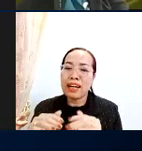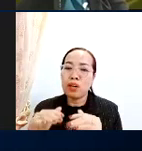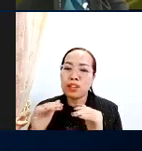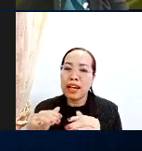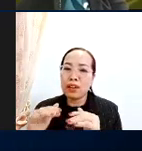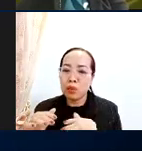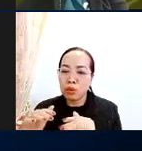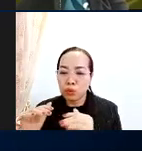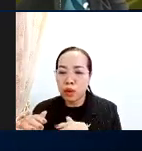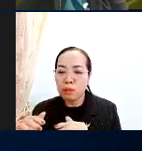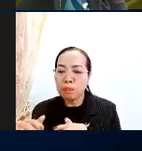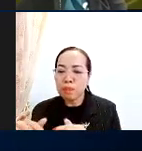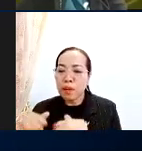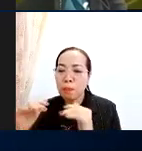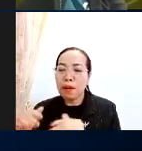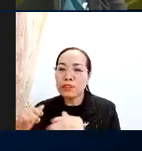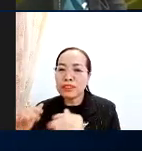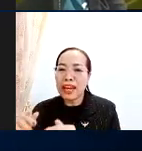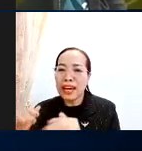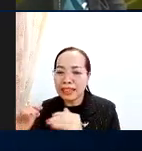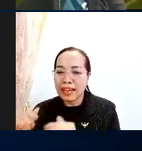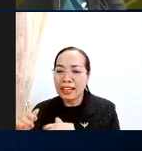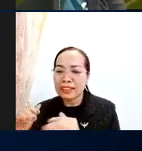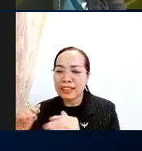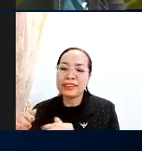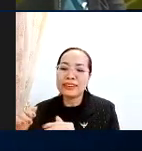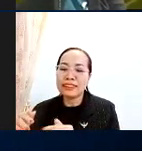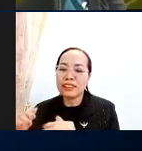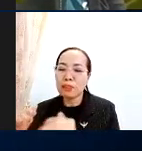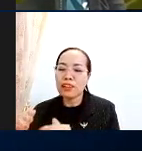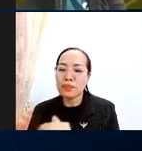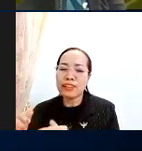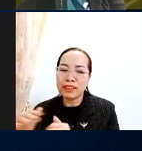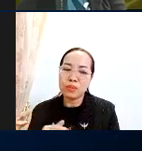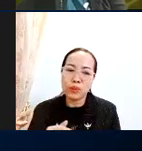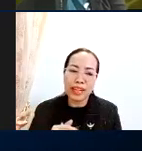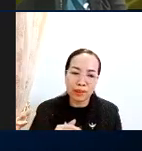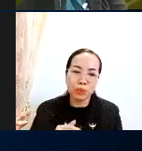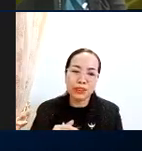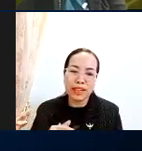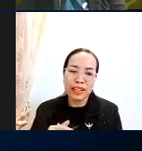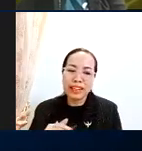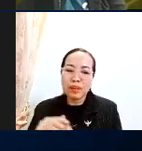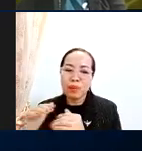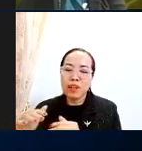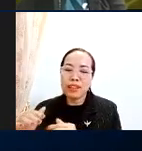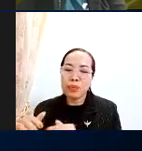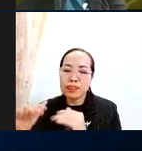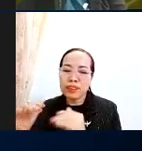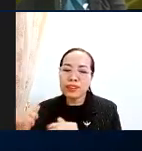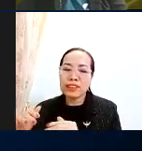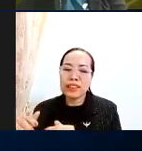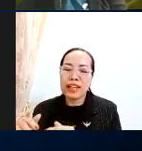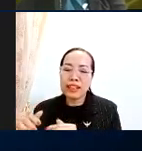bong trao ca rồi u rồi toán mau hạ ca sờ lạnh mặt mặt tơi chùm nuôi đây cu cha pro ấy